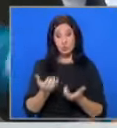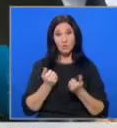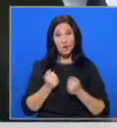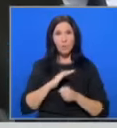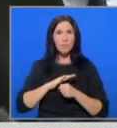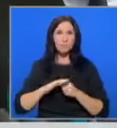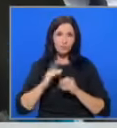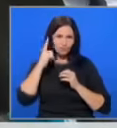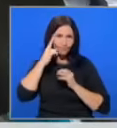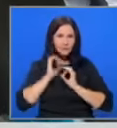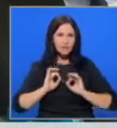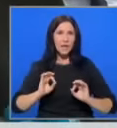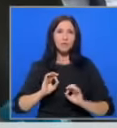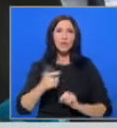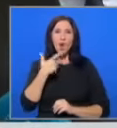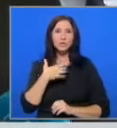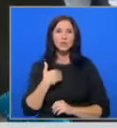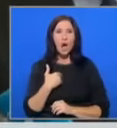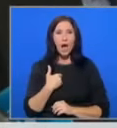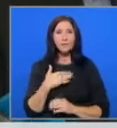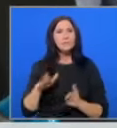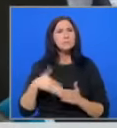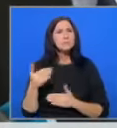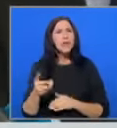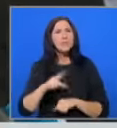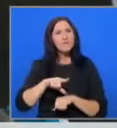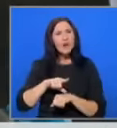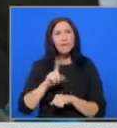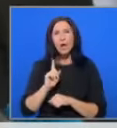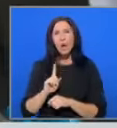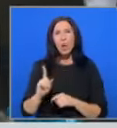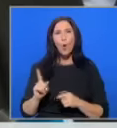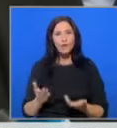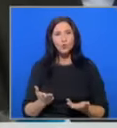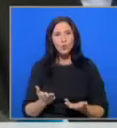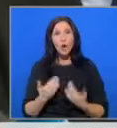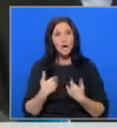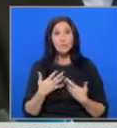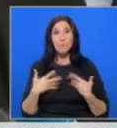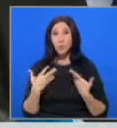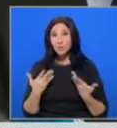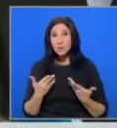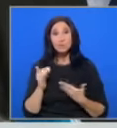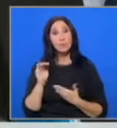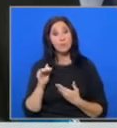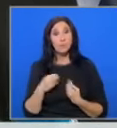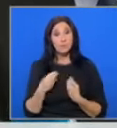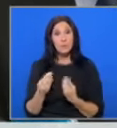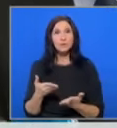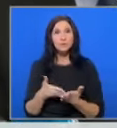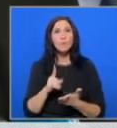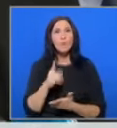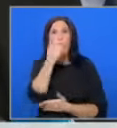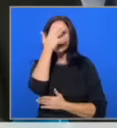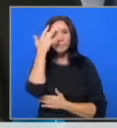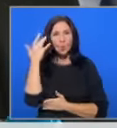напълно съзнателно, лично аз. И след време, което аз поисках да ми бъде отредено, за да мога да